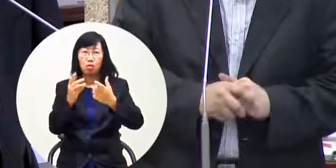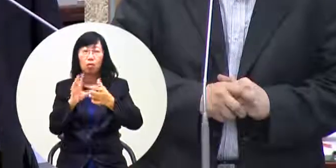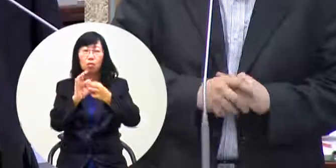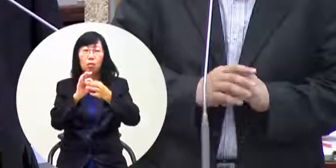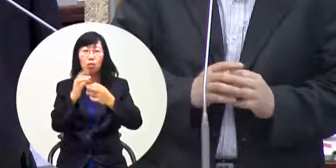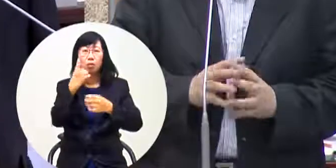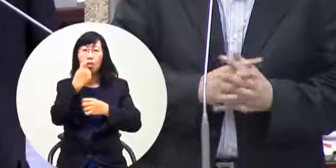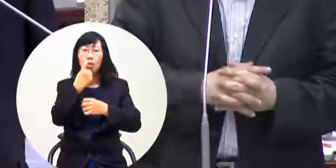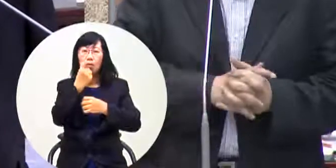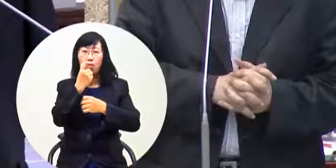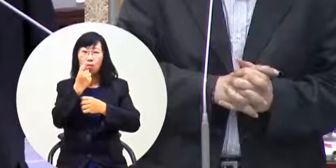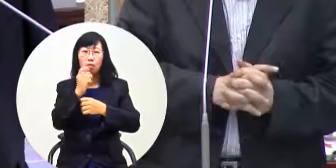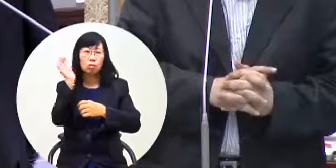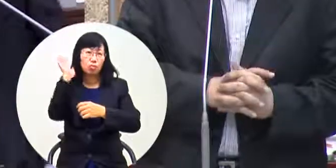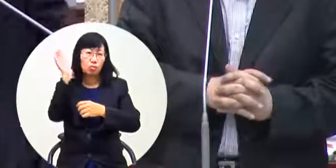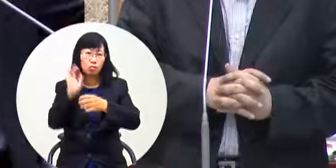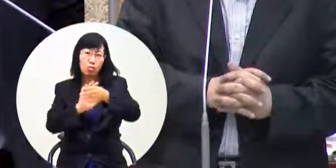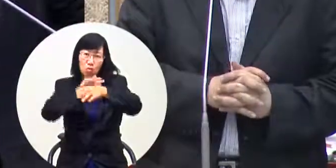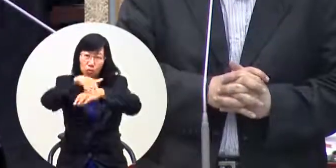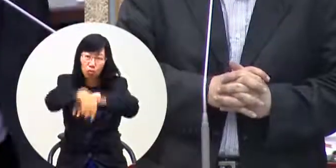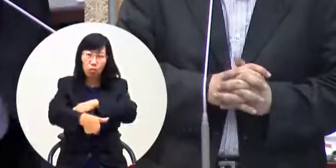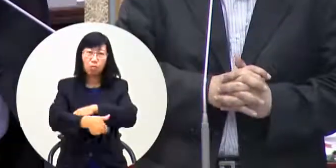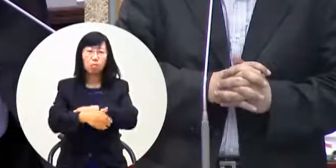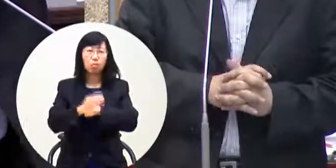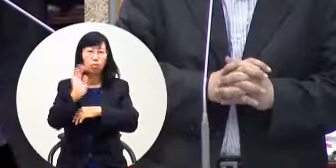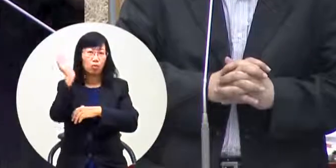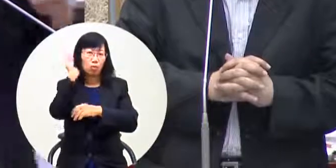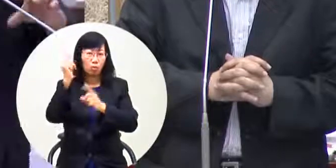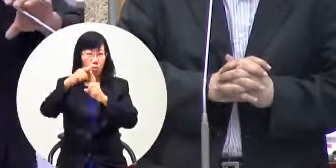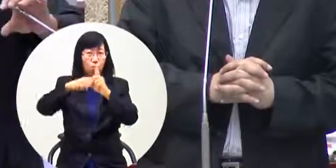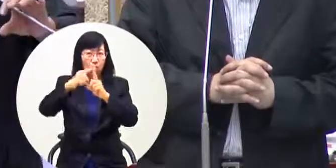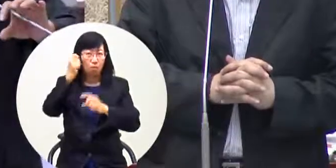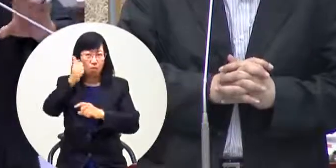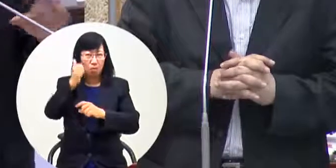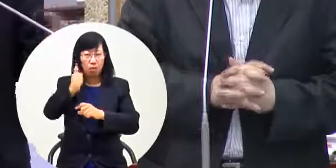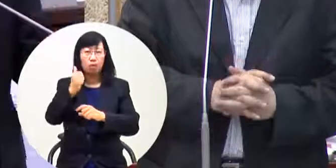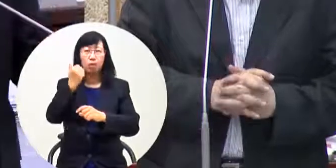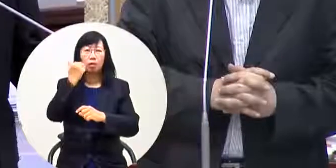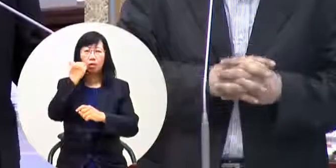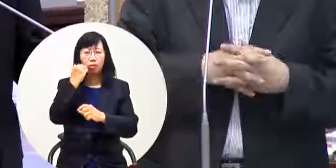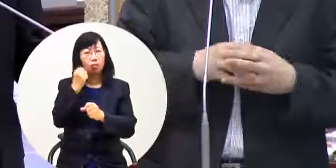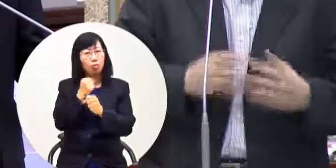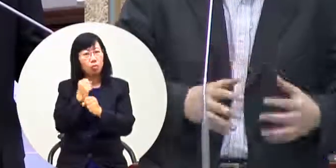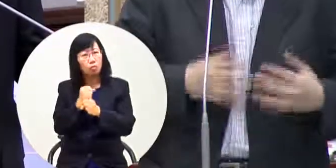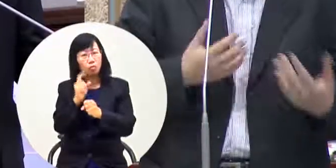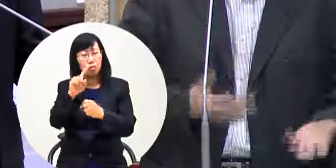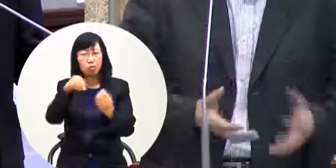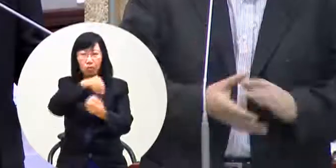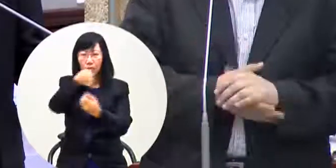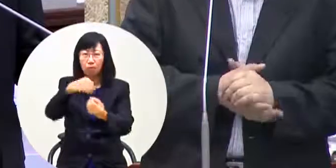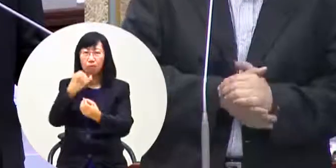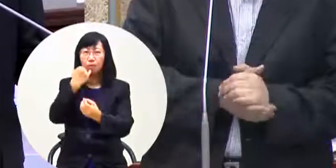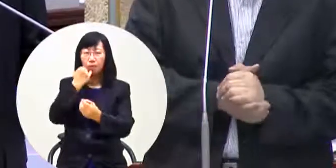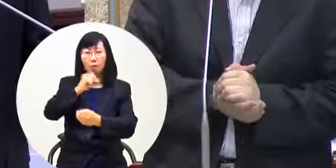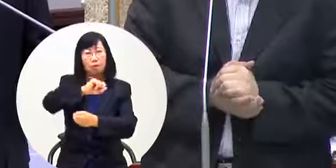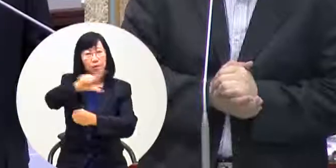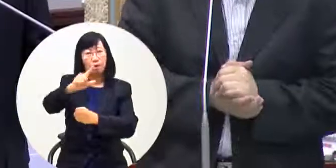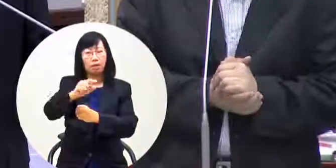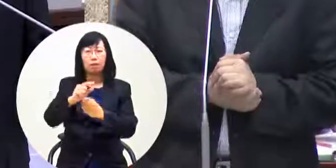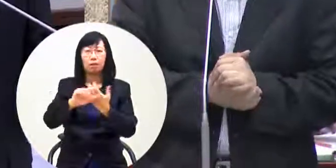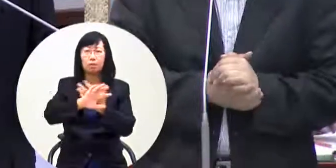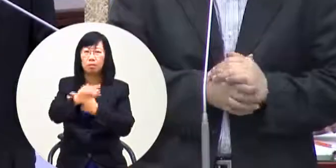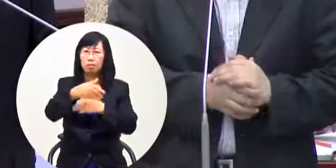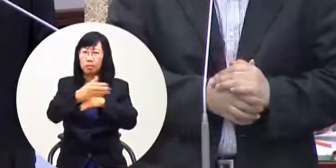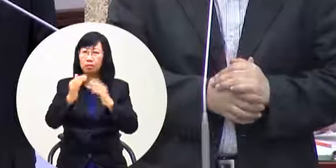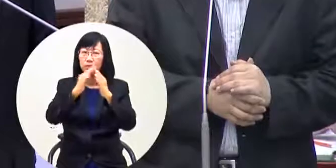好，所以它在处理成本相对来讲都会比其他的县市来的低，那当然除了水的处理成本以外，输